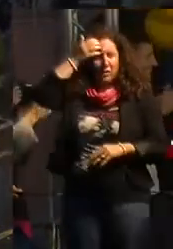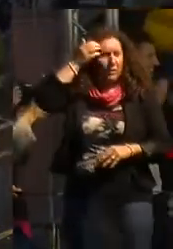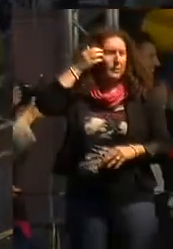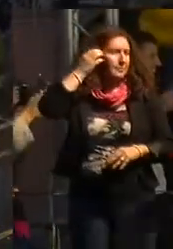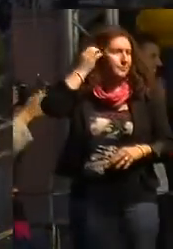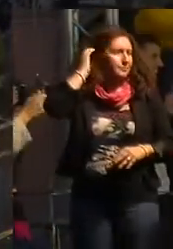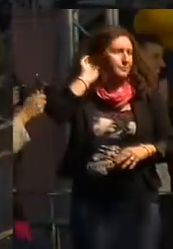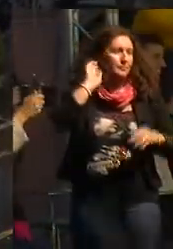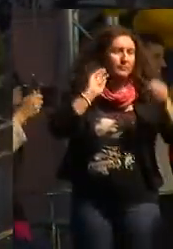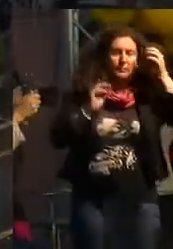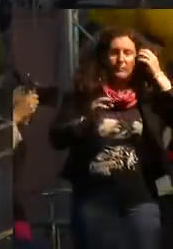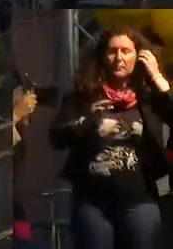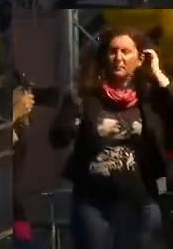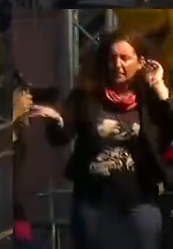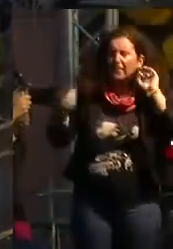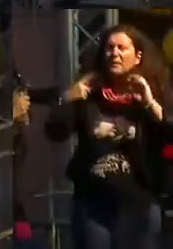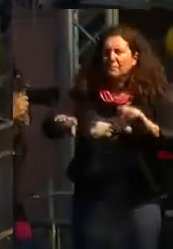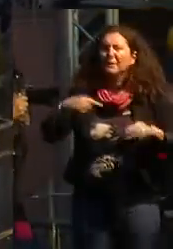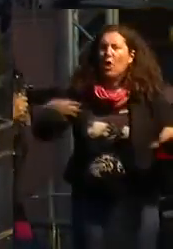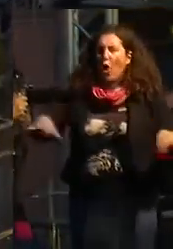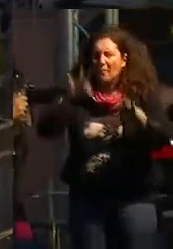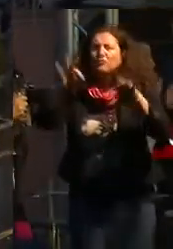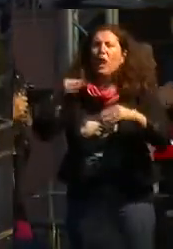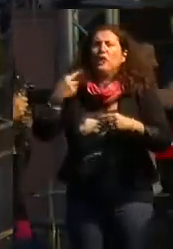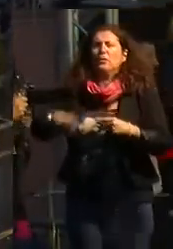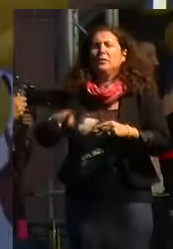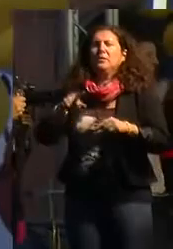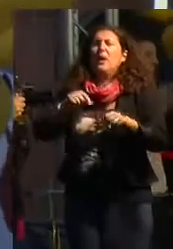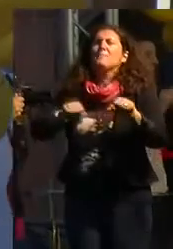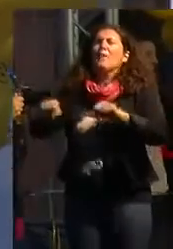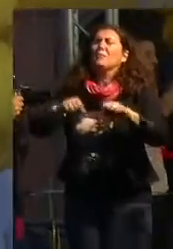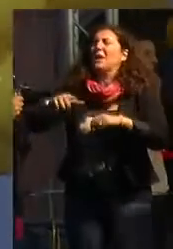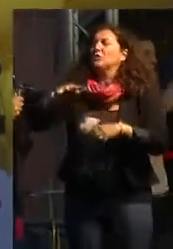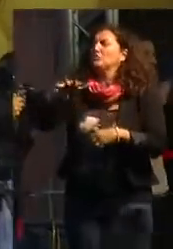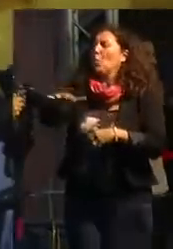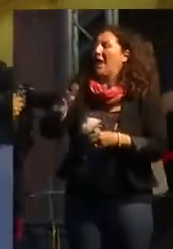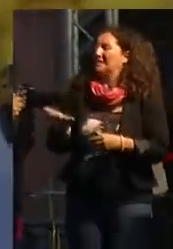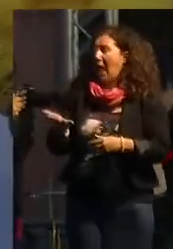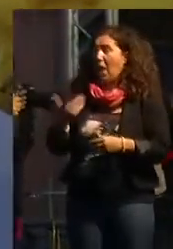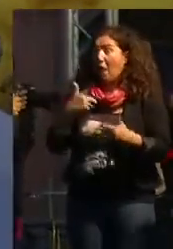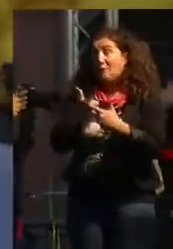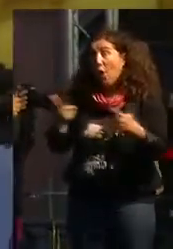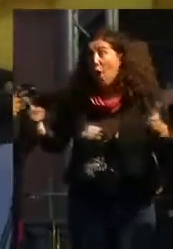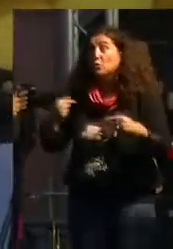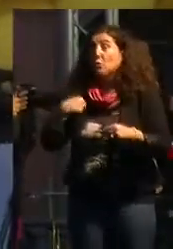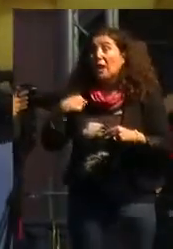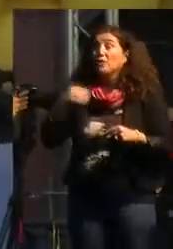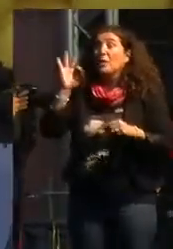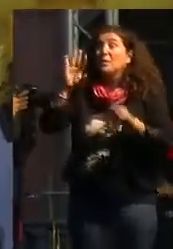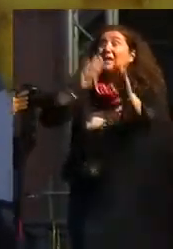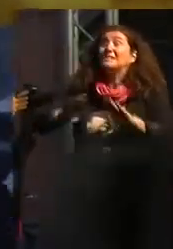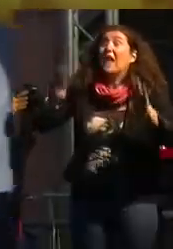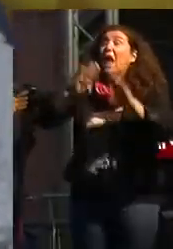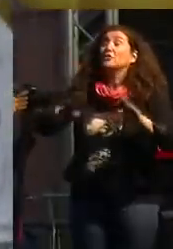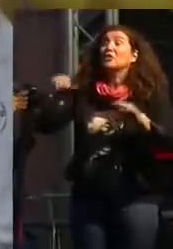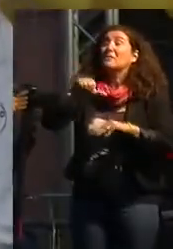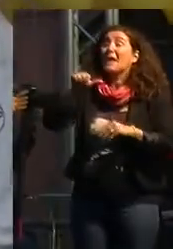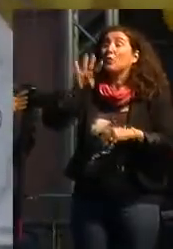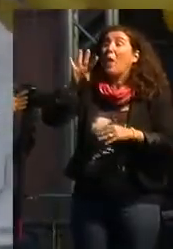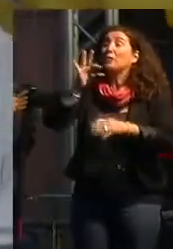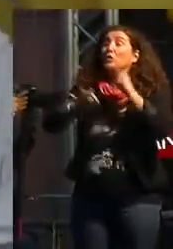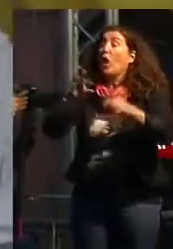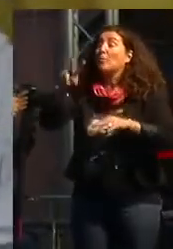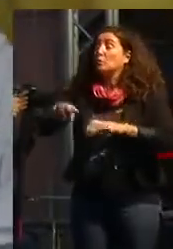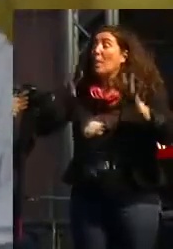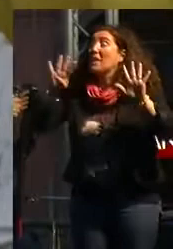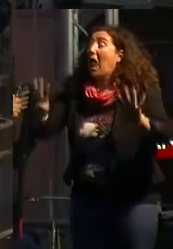E allora abbiamo iniziato col Movimento 5 Stelle. Io ho avuto la fortuna di essere lì al Teatro Smeraldo il 4 ottobre 2009.